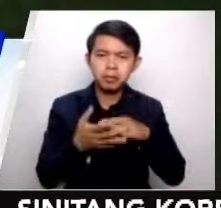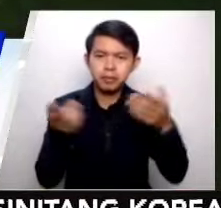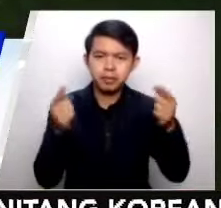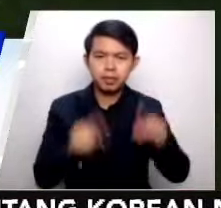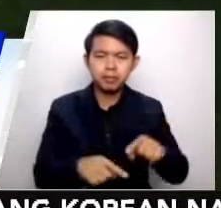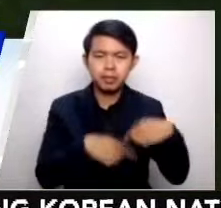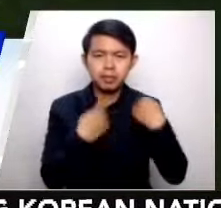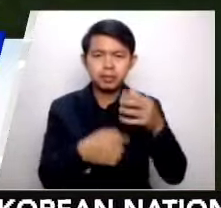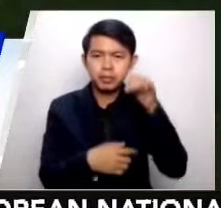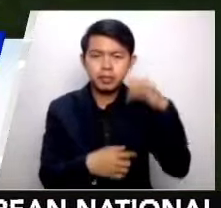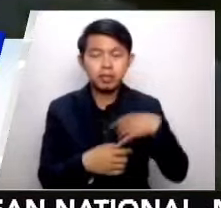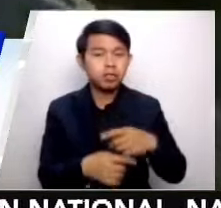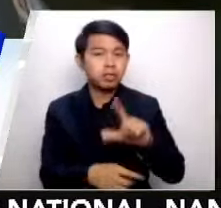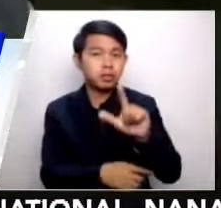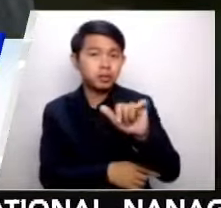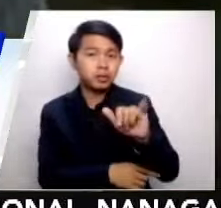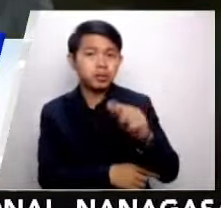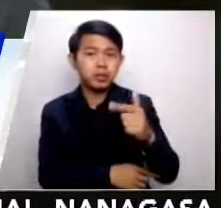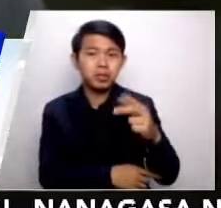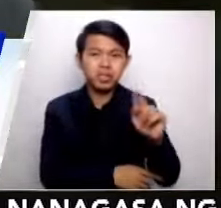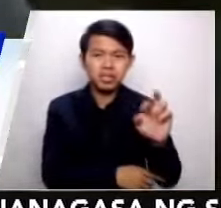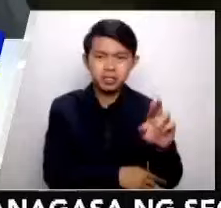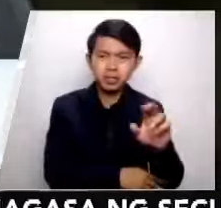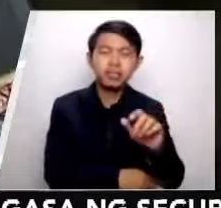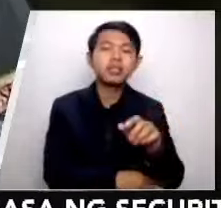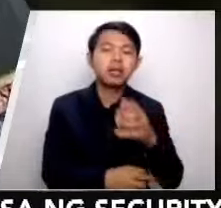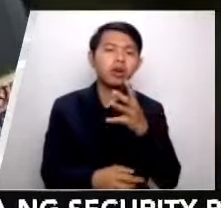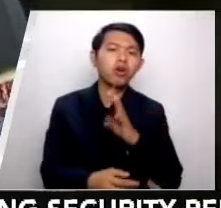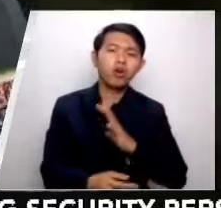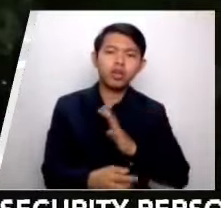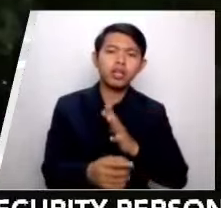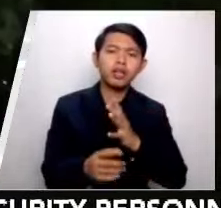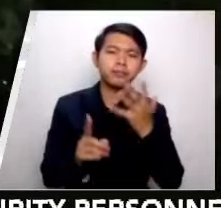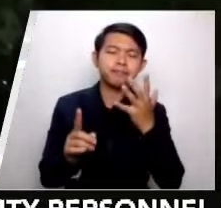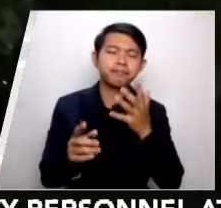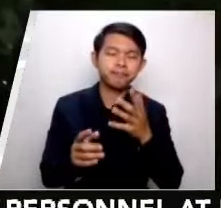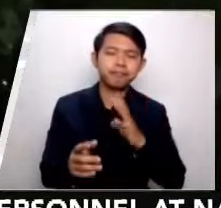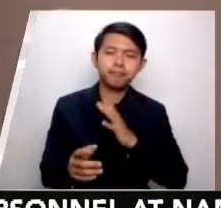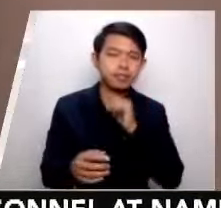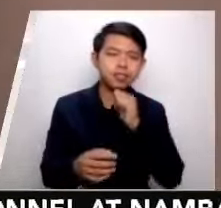kasi sa luwang niyan, saan sila magsisindi ng kandila?